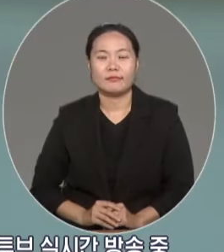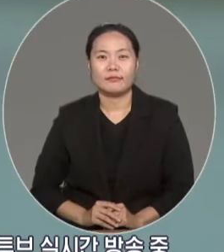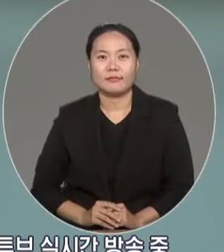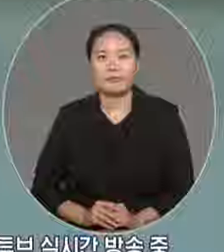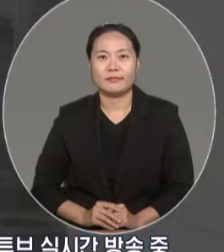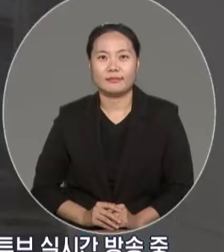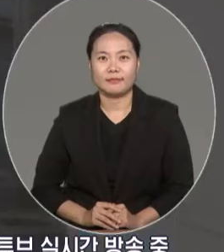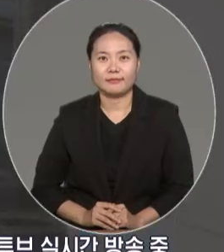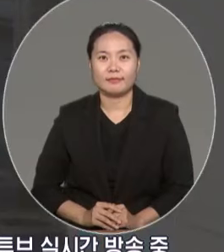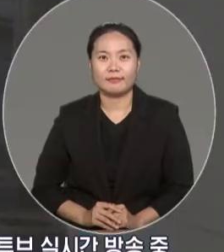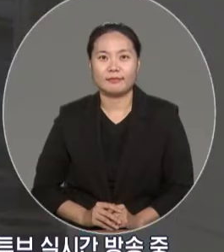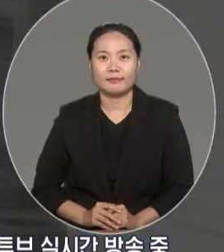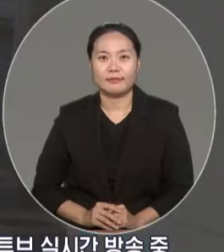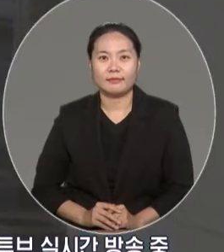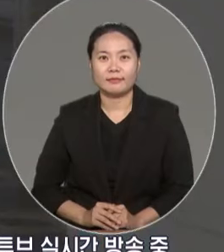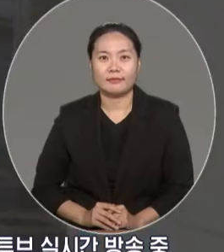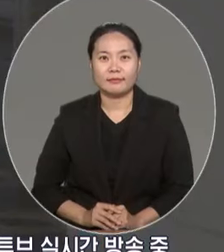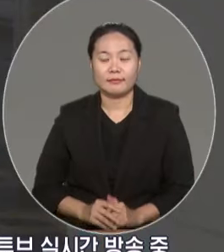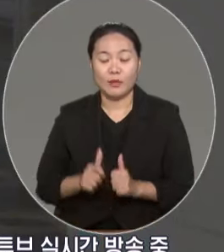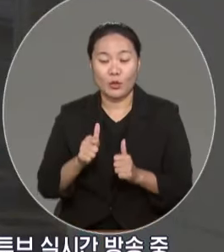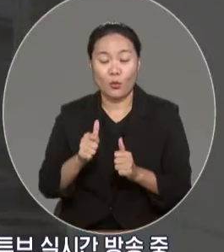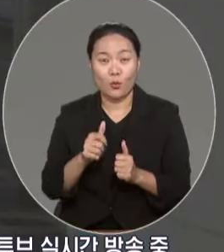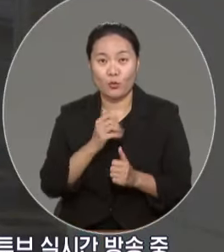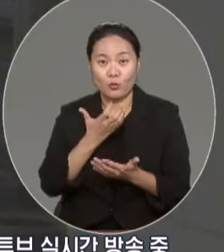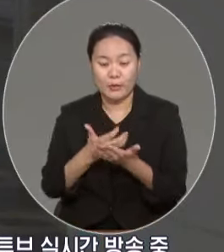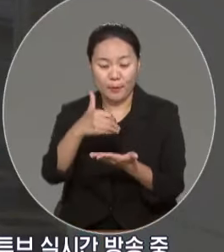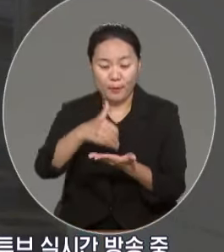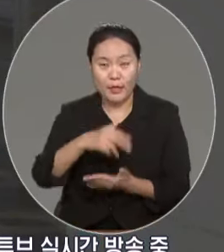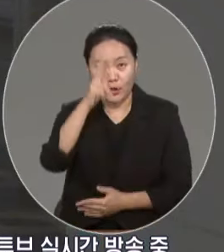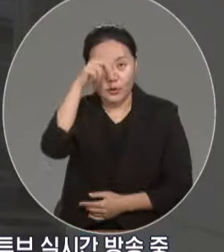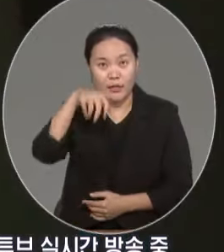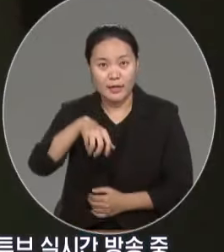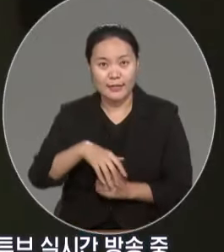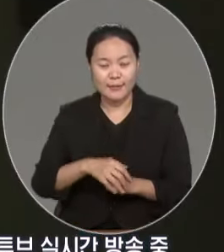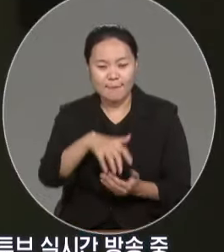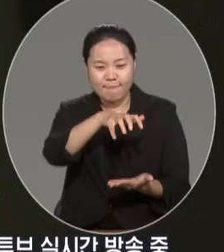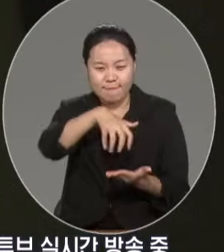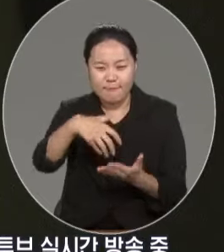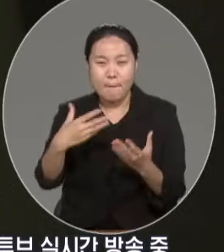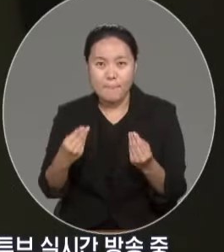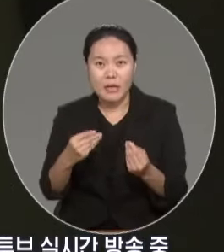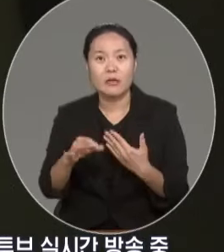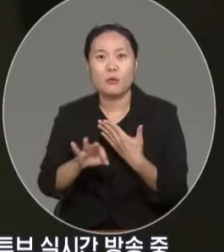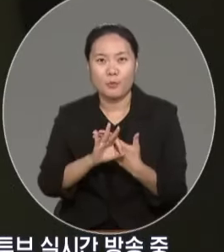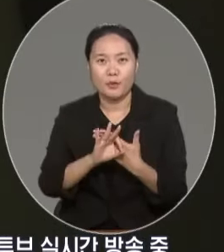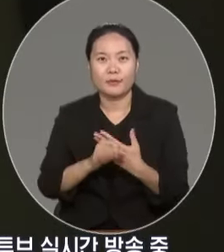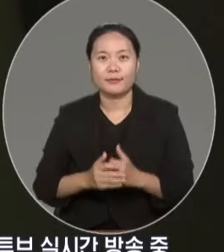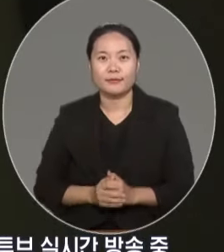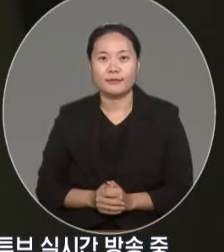없었습니다. 10여 건의 고소장을 접수한 경찰은 피해자들의 고소장 접수가